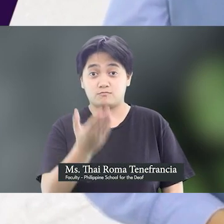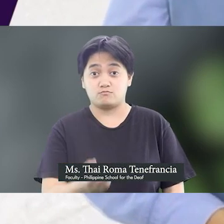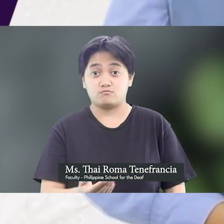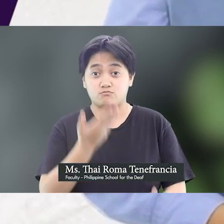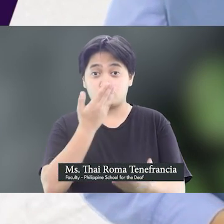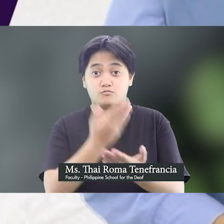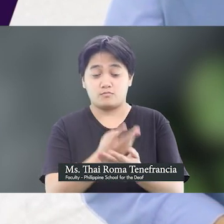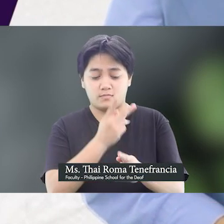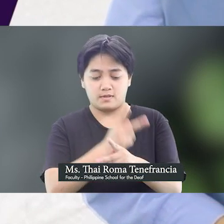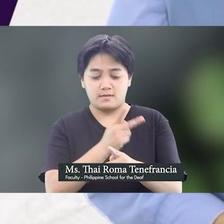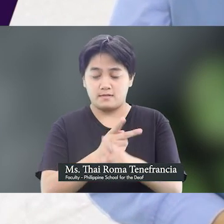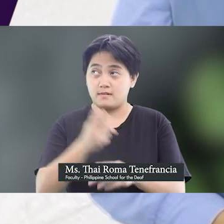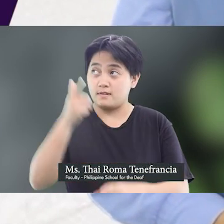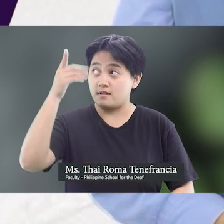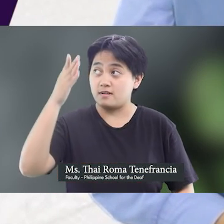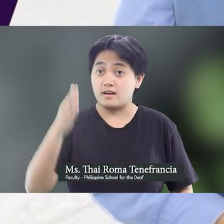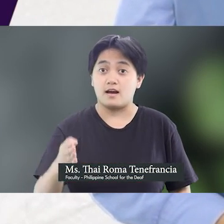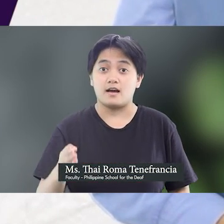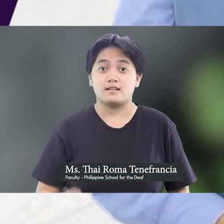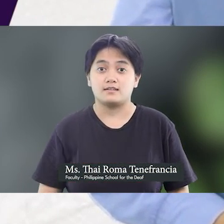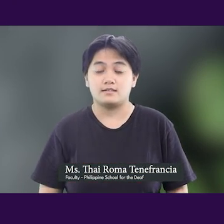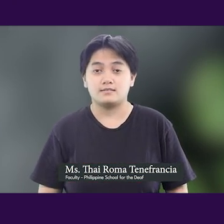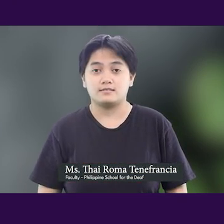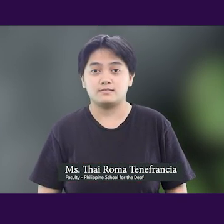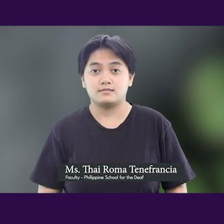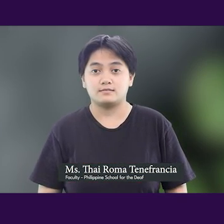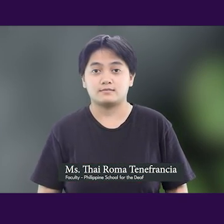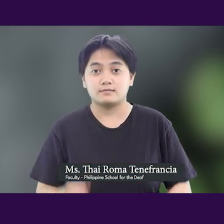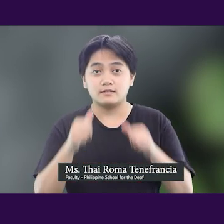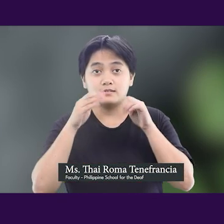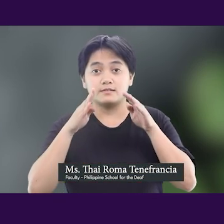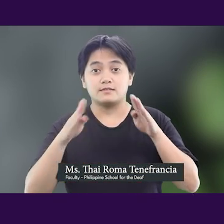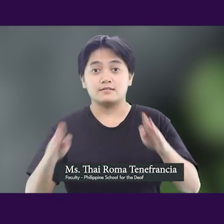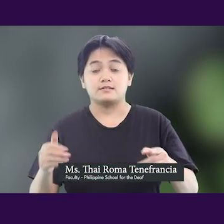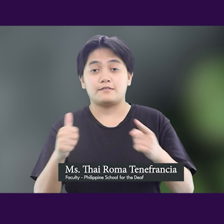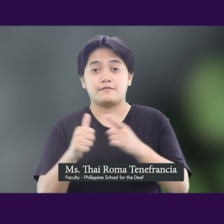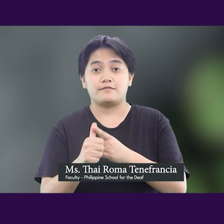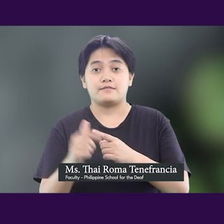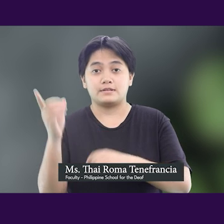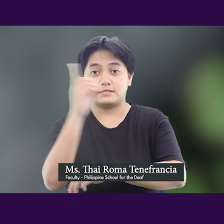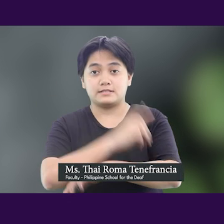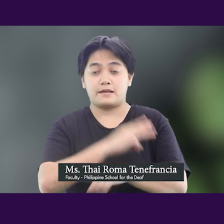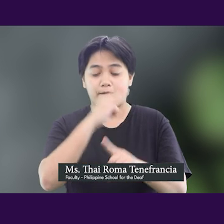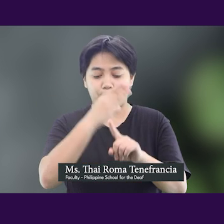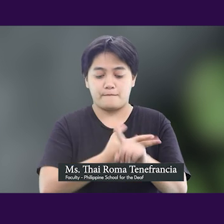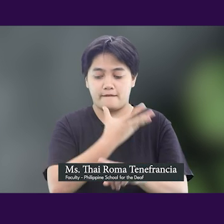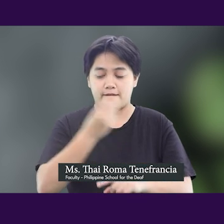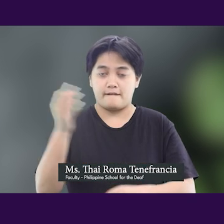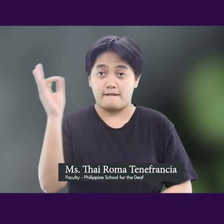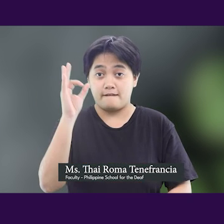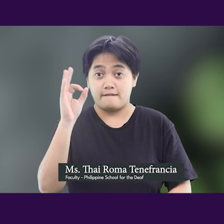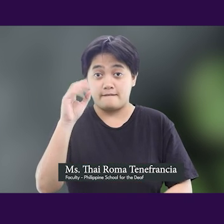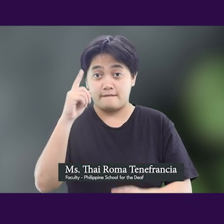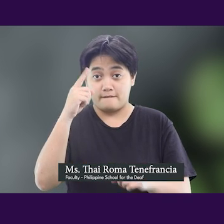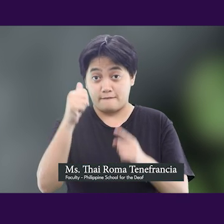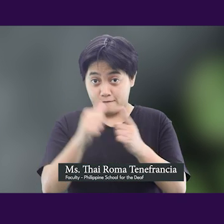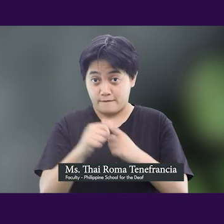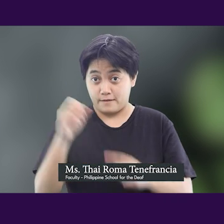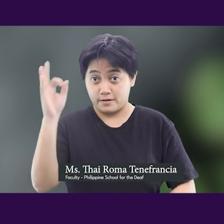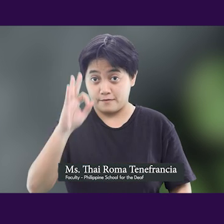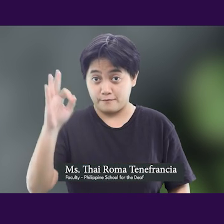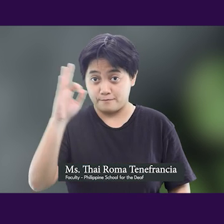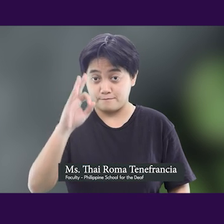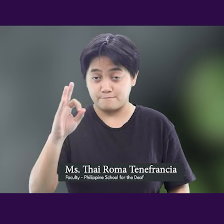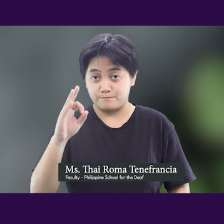Isa ka bang mabuting katiwala ng Panginoon? Mapagpalang unang araw ng Marso at unang Biyernes sa ikalawang linggo ng